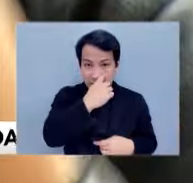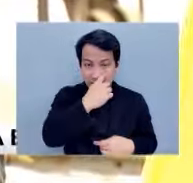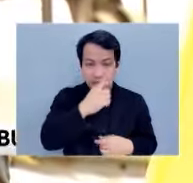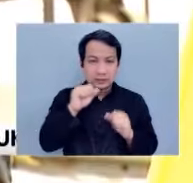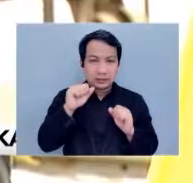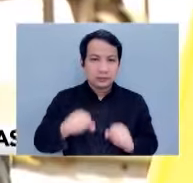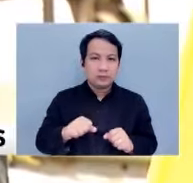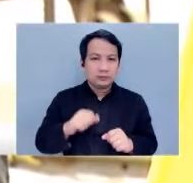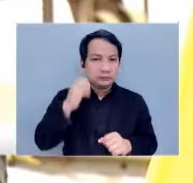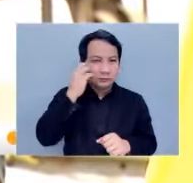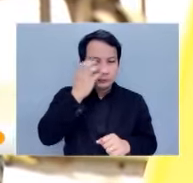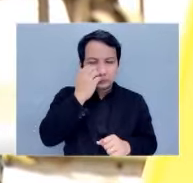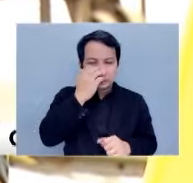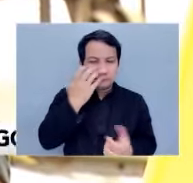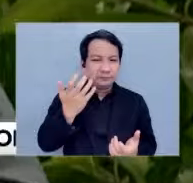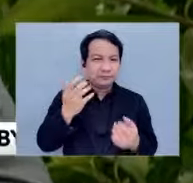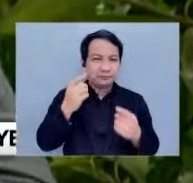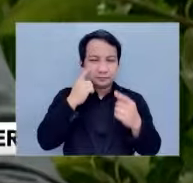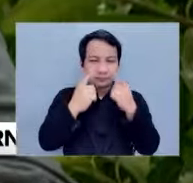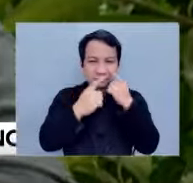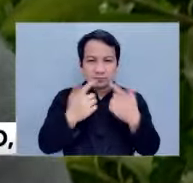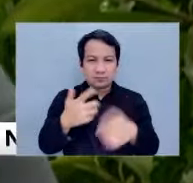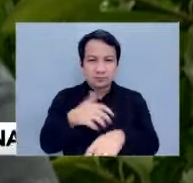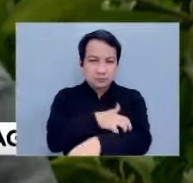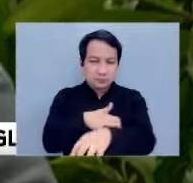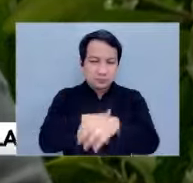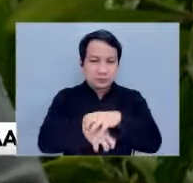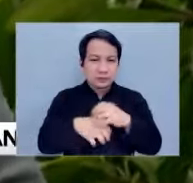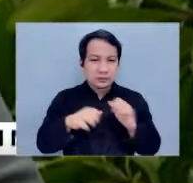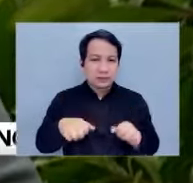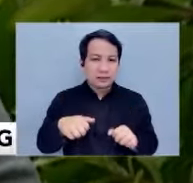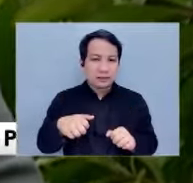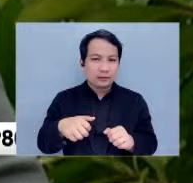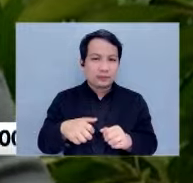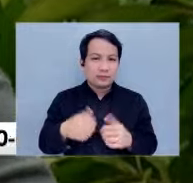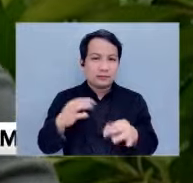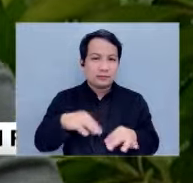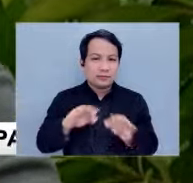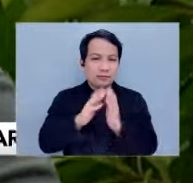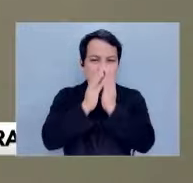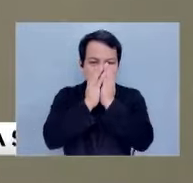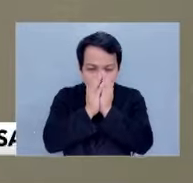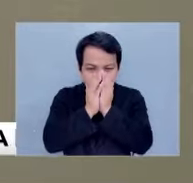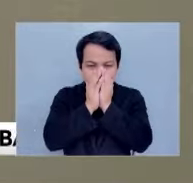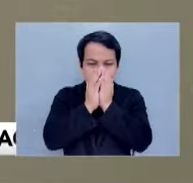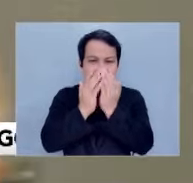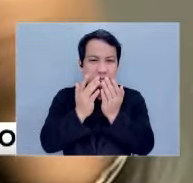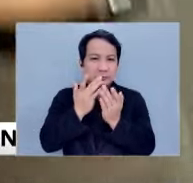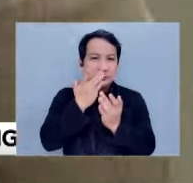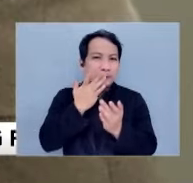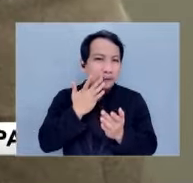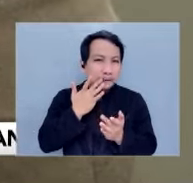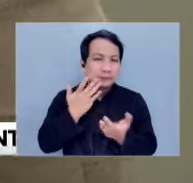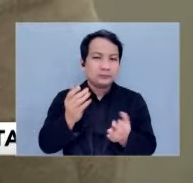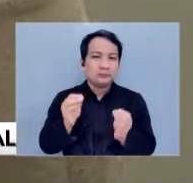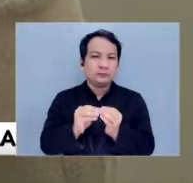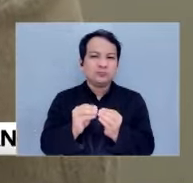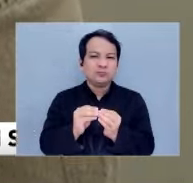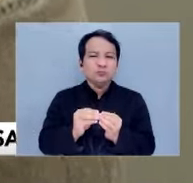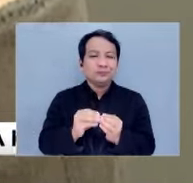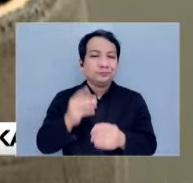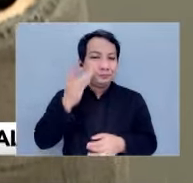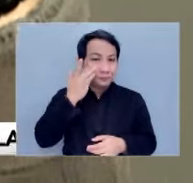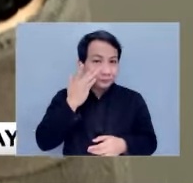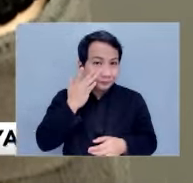ng ilong, ng mga mata at ng mga balat. Kadalasan namang sinasabayan din yan ng pagbahin at ng runny nose. Kapansin-pansin din ang pagluluha, pumumula